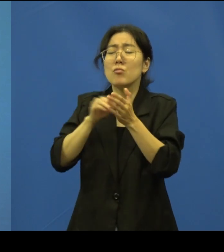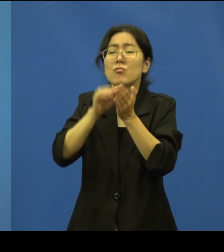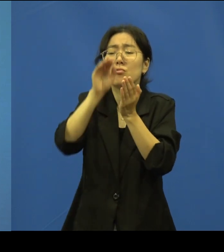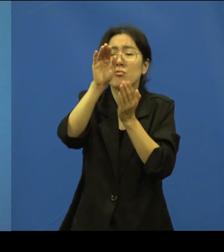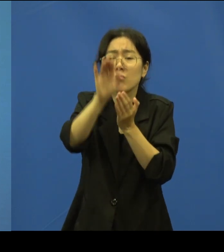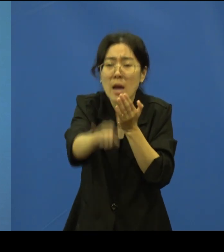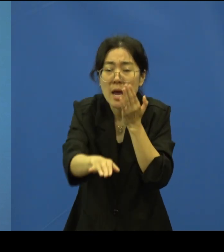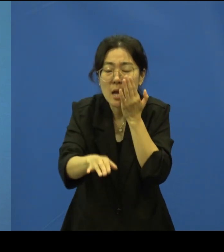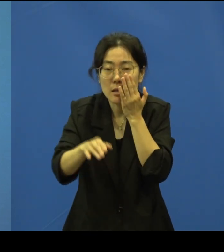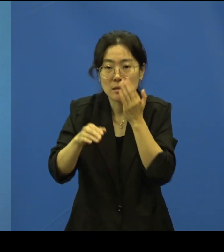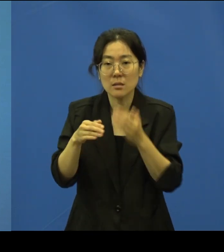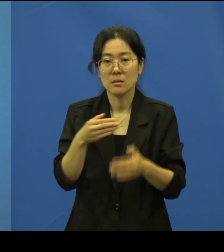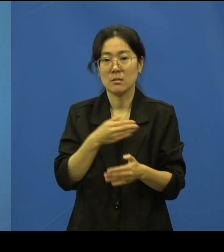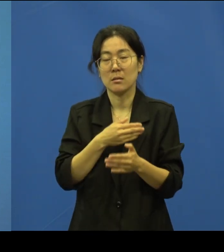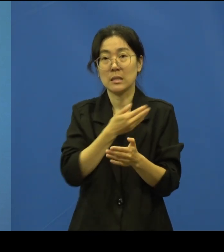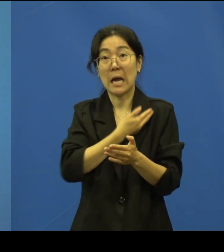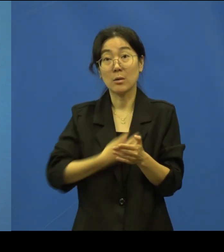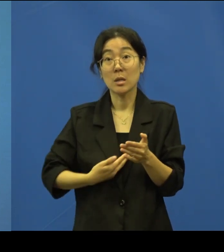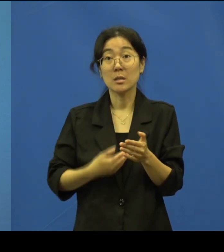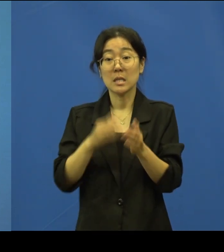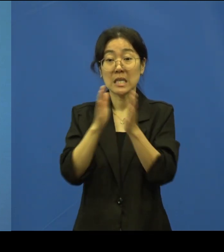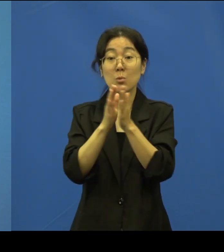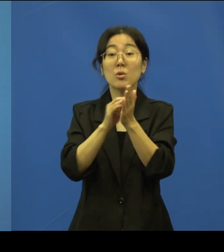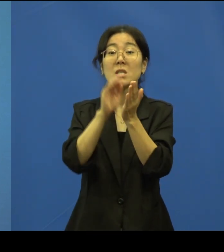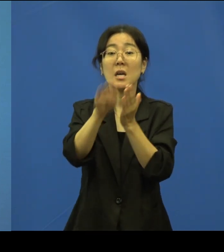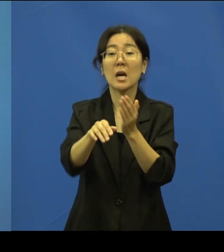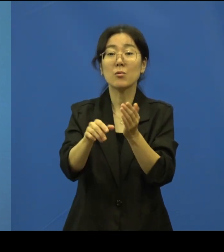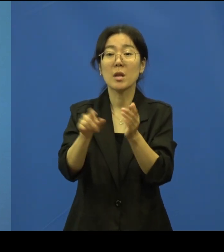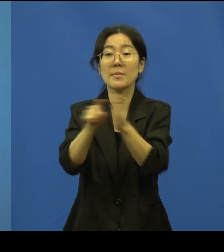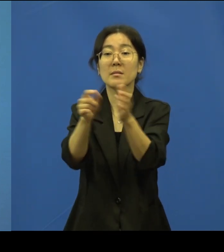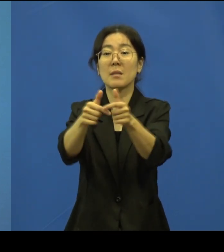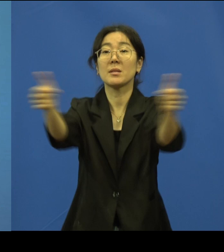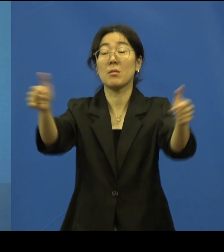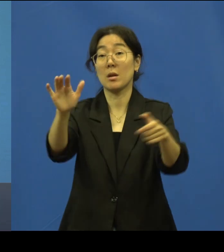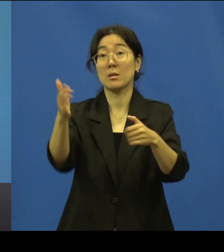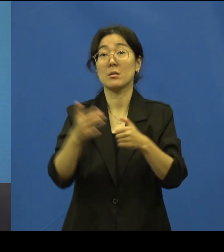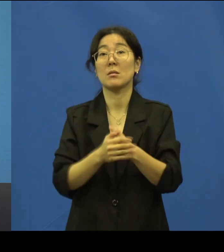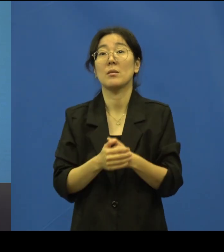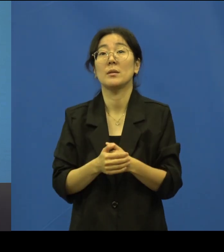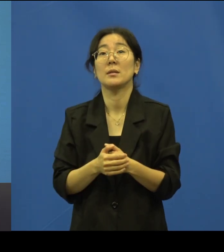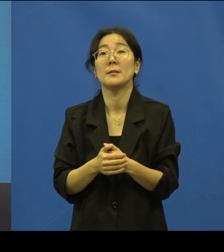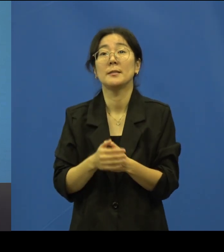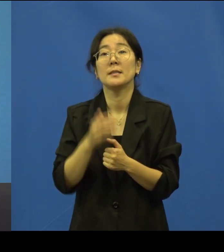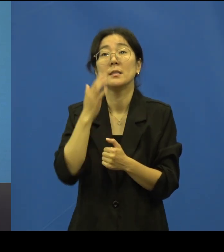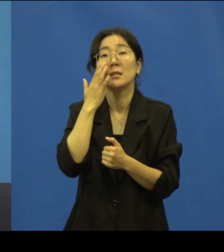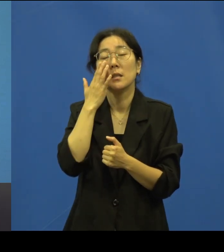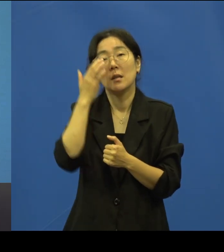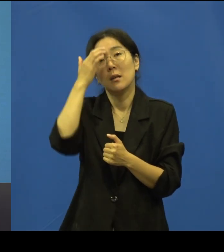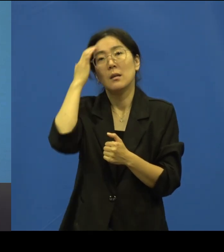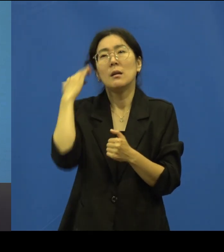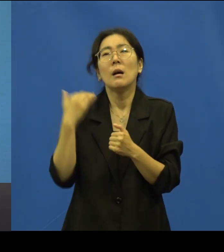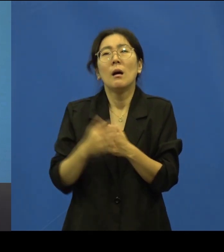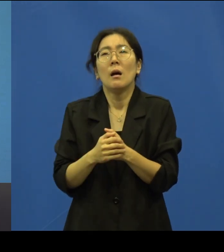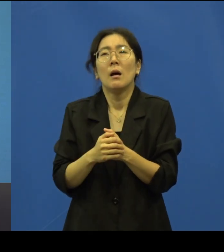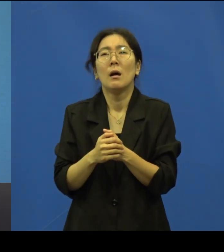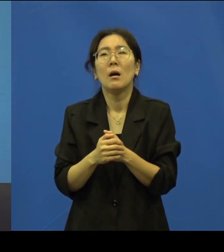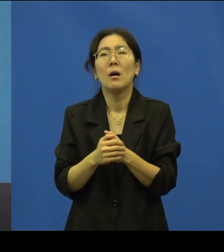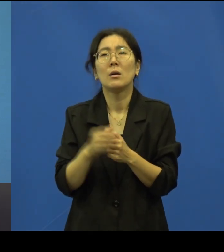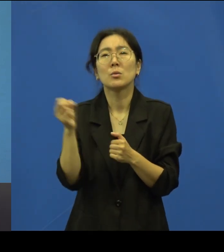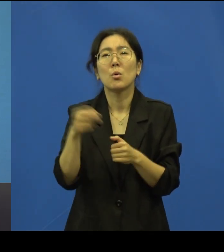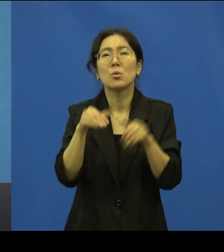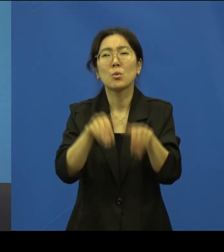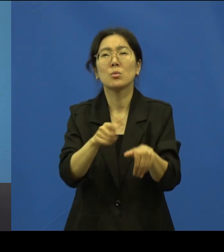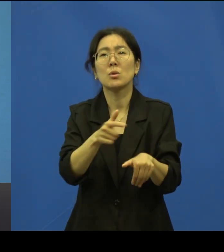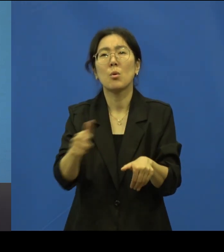이게 보여주는 말씀이 사도행전 4장 29절 하반절부터 30절인데요. 자, 한번 같이 봅니다.